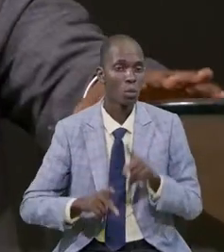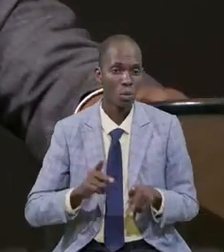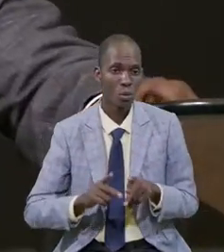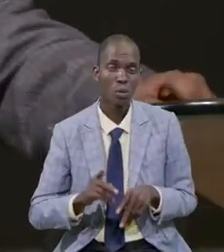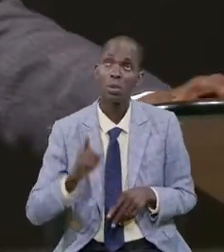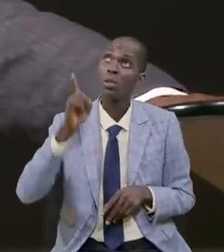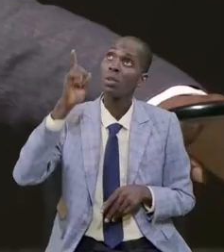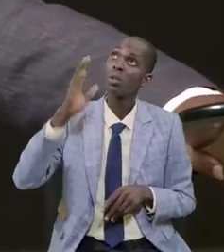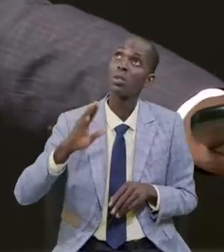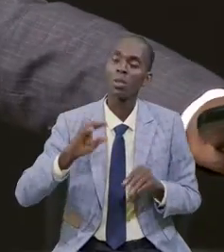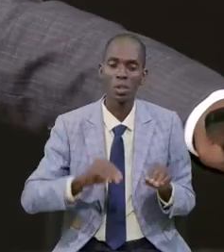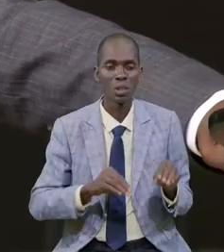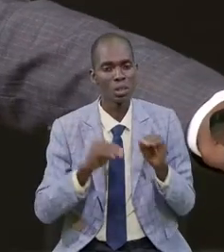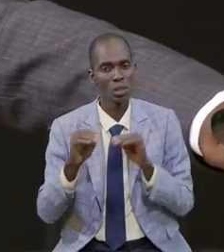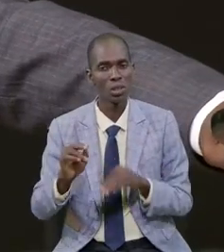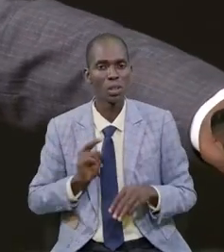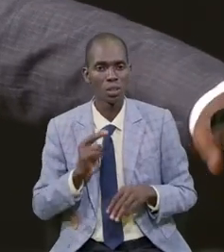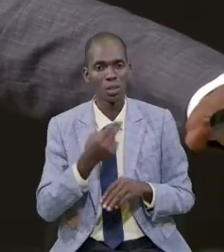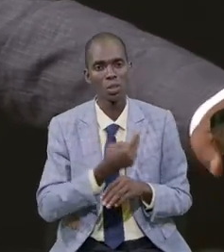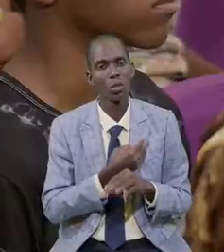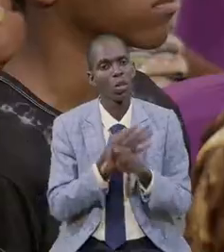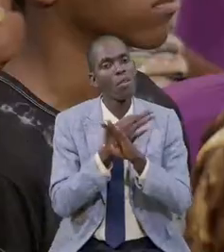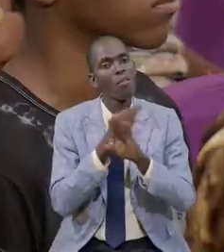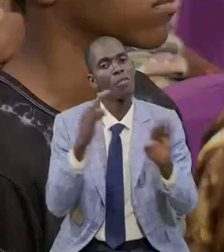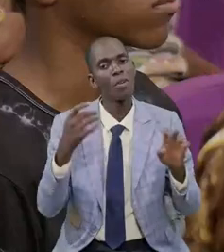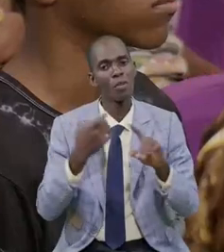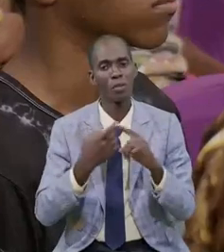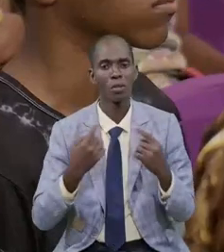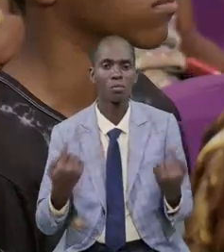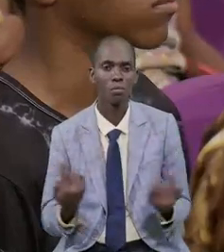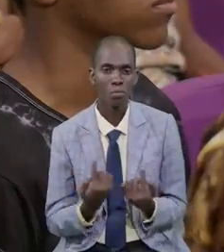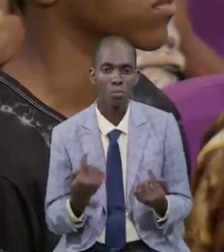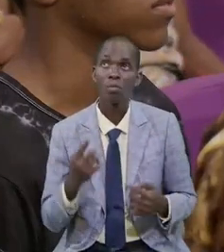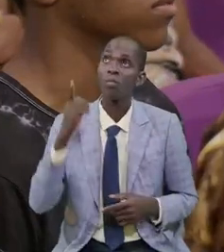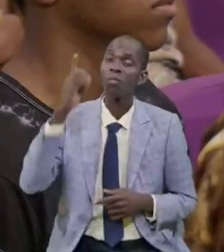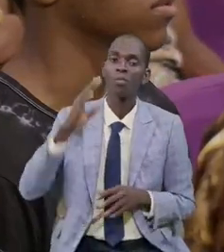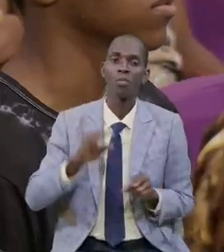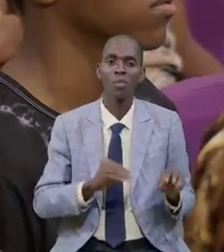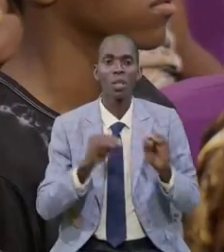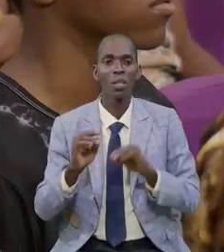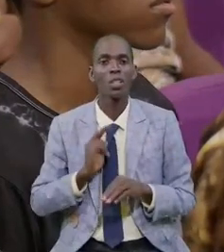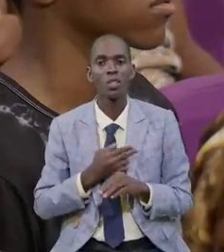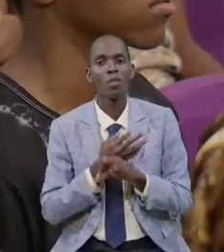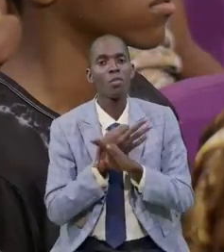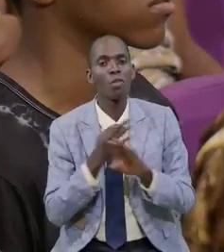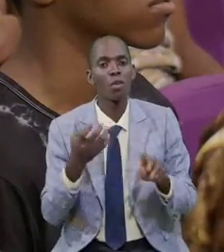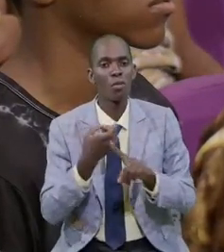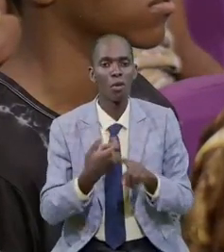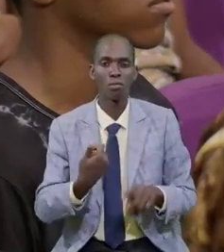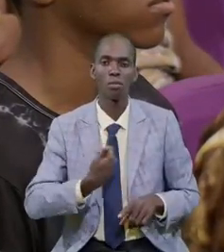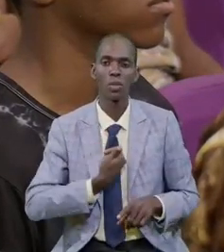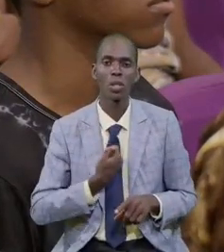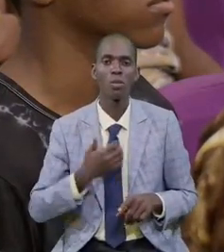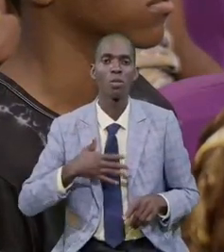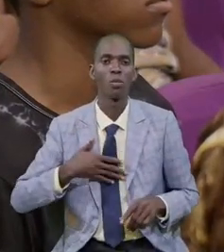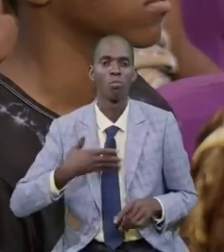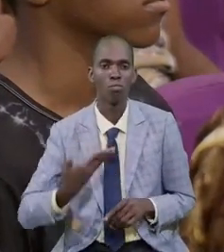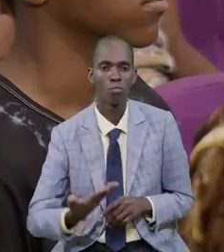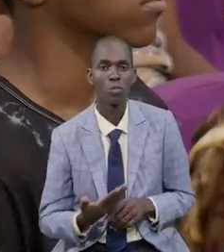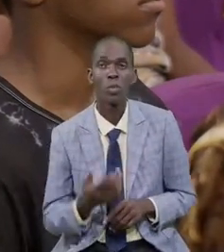Mais que, sachez-le, Dieu nous a franchis du péché. Dieu nous a franchis du